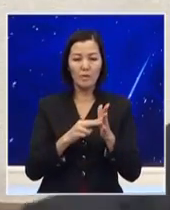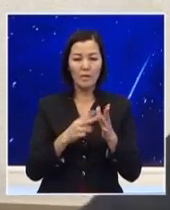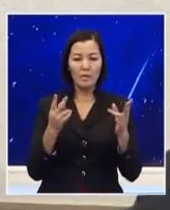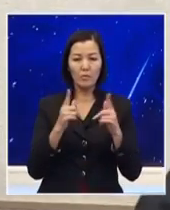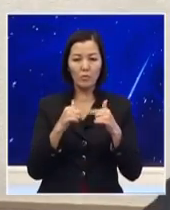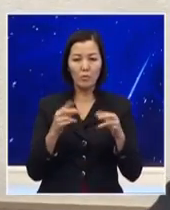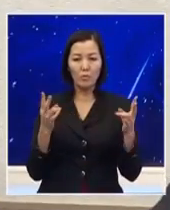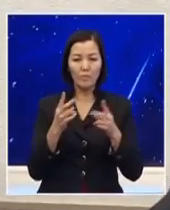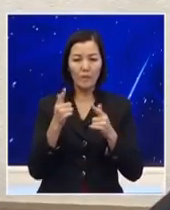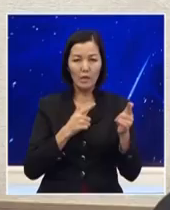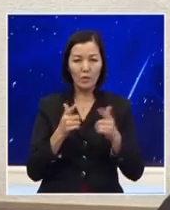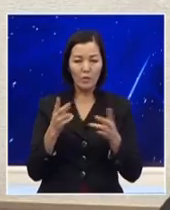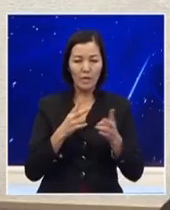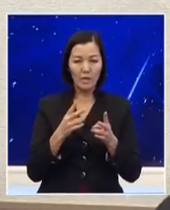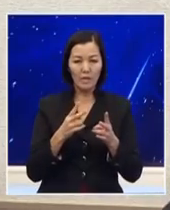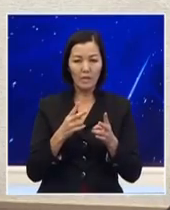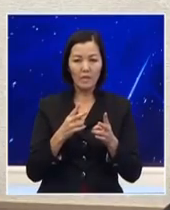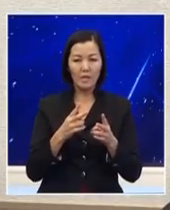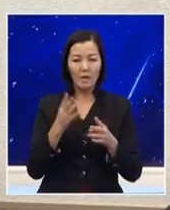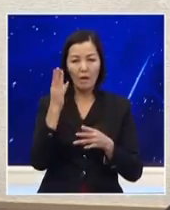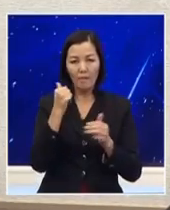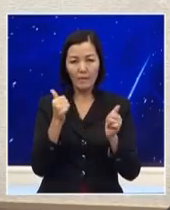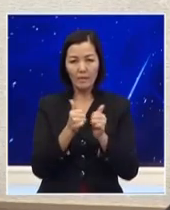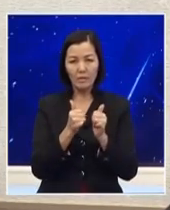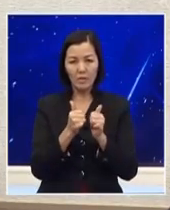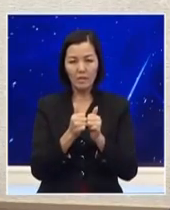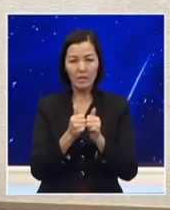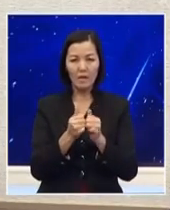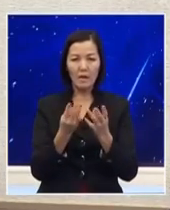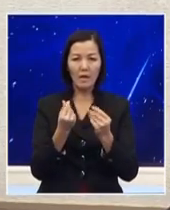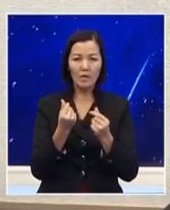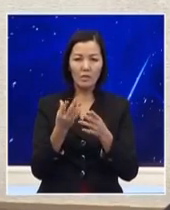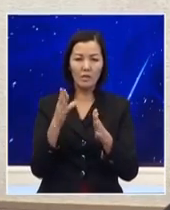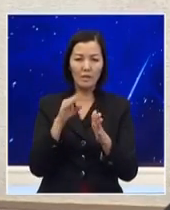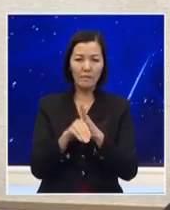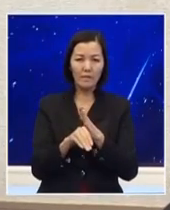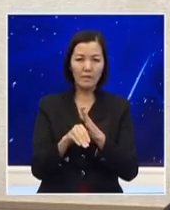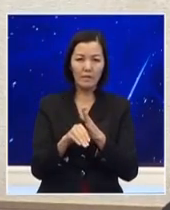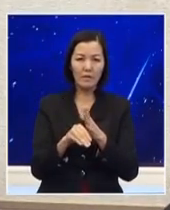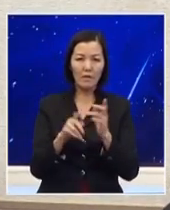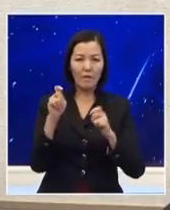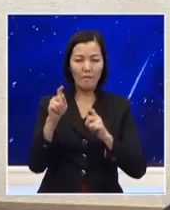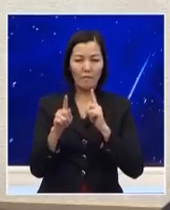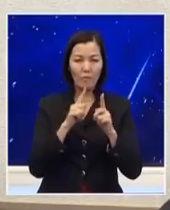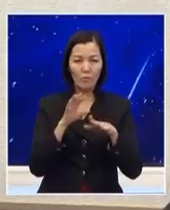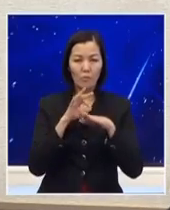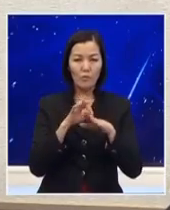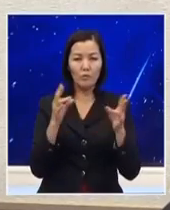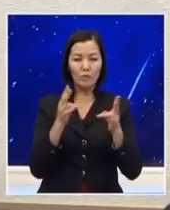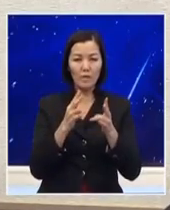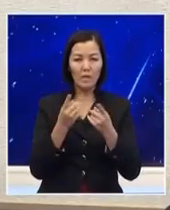завтра в очереди стояли инвесторы. Инвестфорум сам проводил. Я целый слушай, как